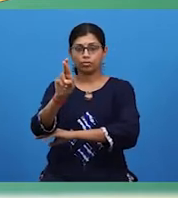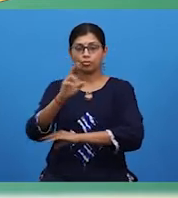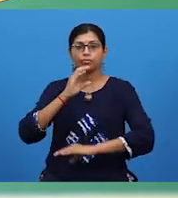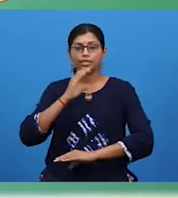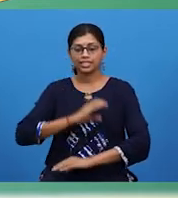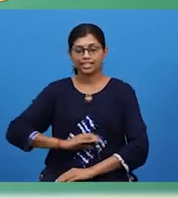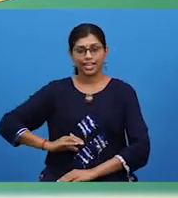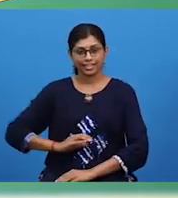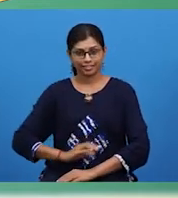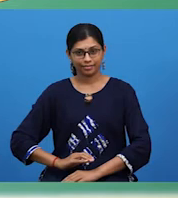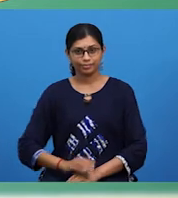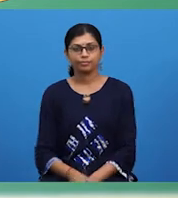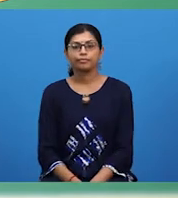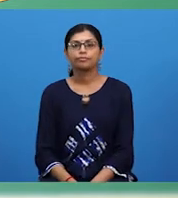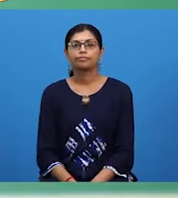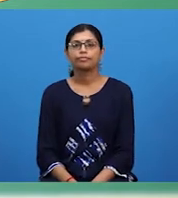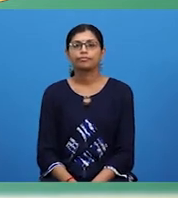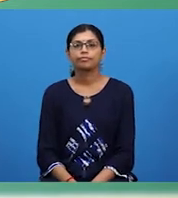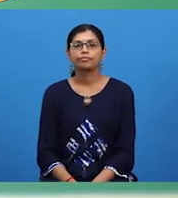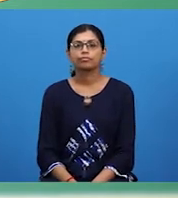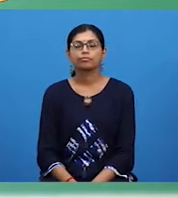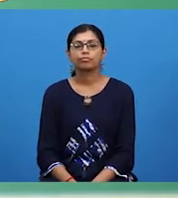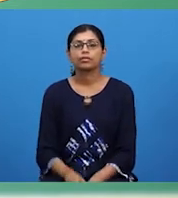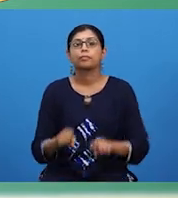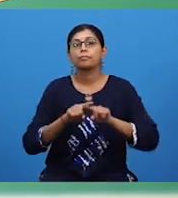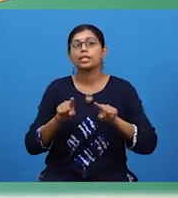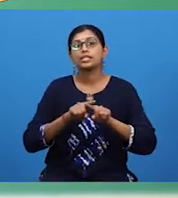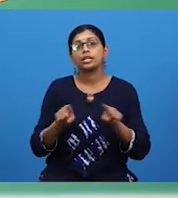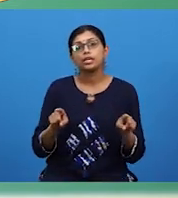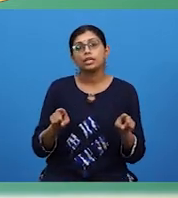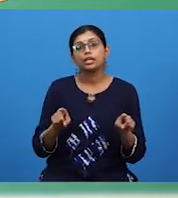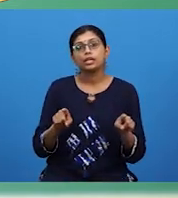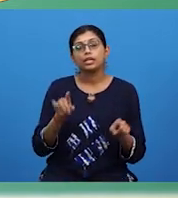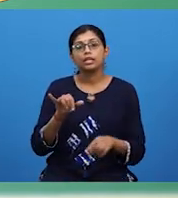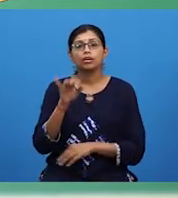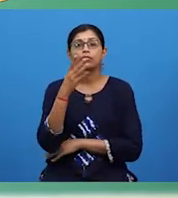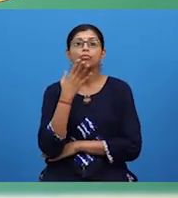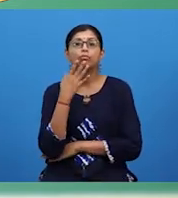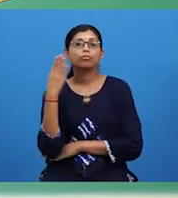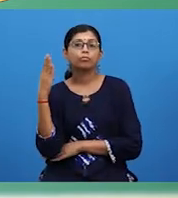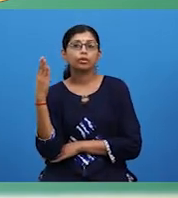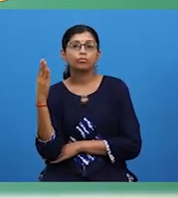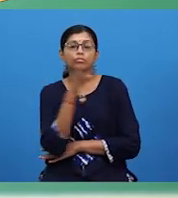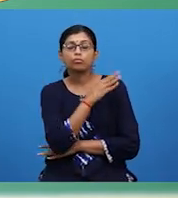Untuk pencernaan fizikal, ia hanya berlaku di dalam mulut dan ia tidak melibatkan sebarang